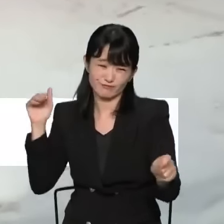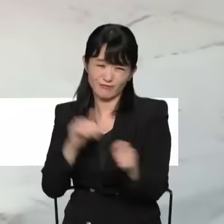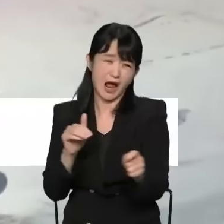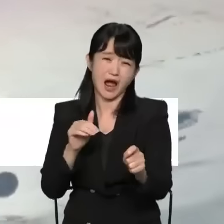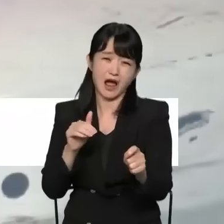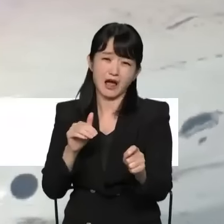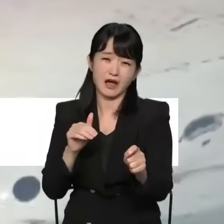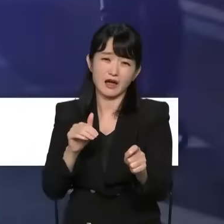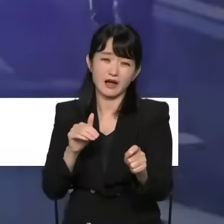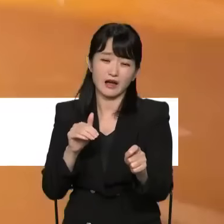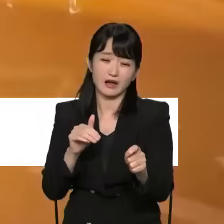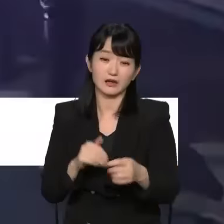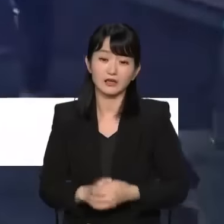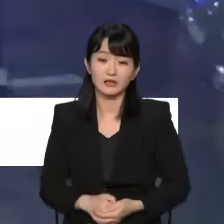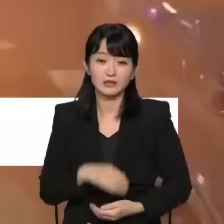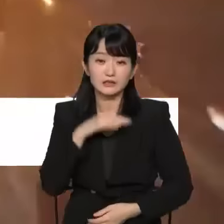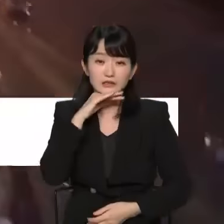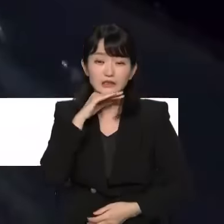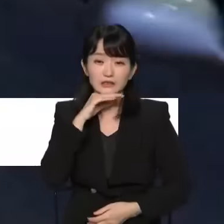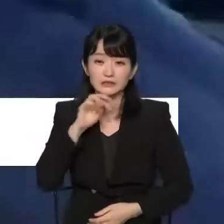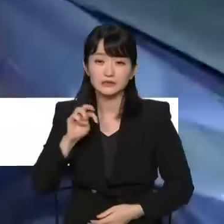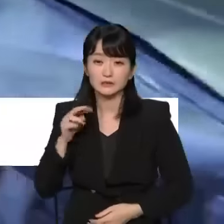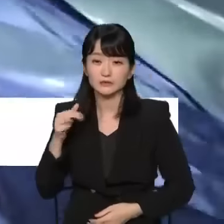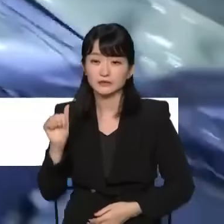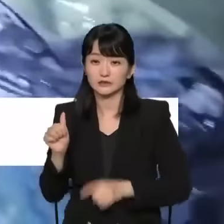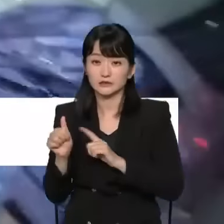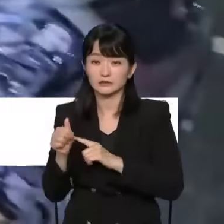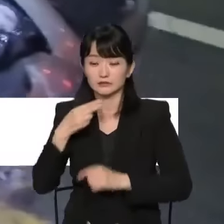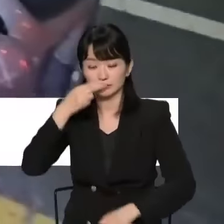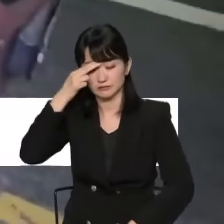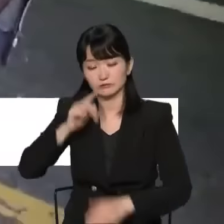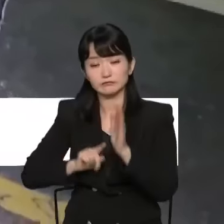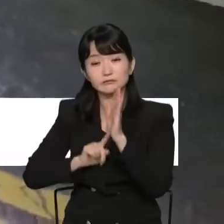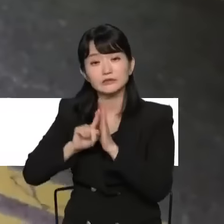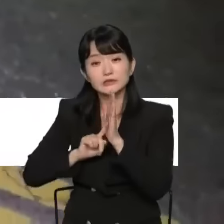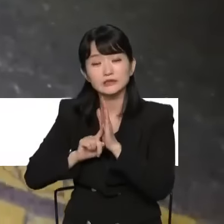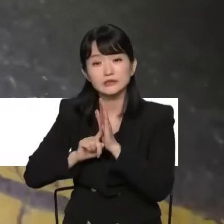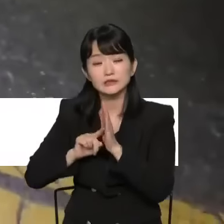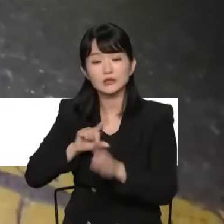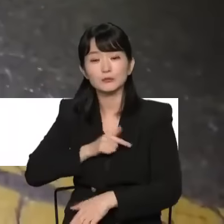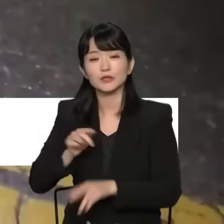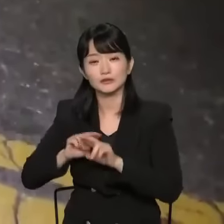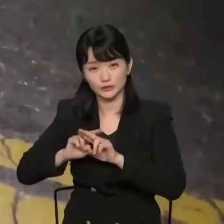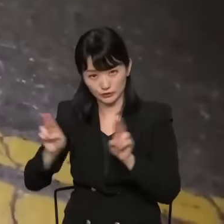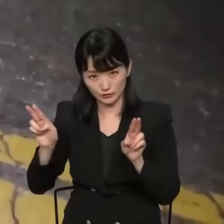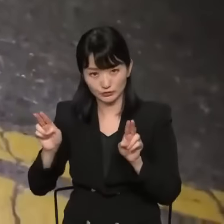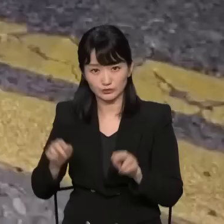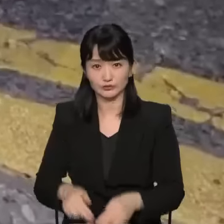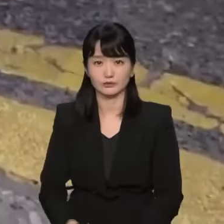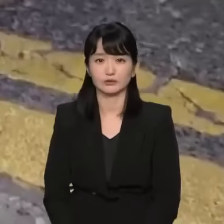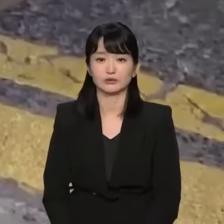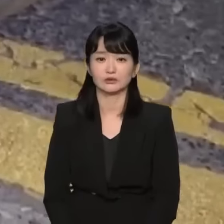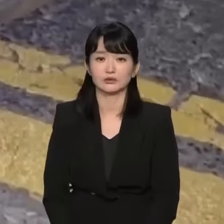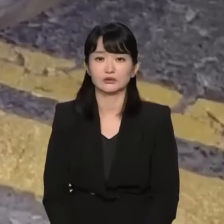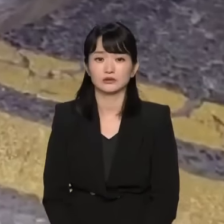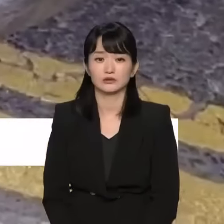들이받은 겁니다. 30대 승용차 운전자, 혈중 알코올 농도 면허 취소 수준이었습니다.